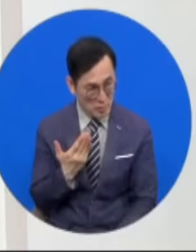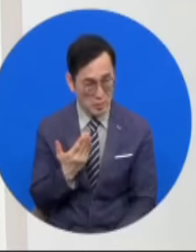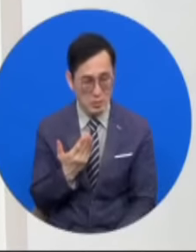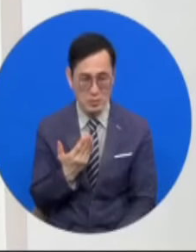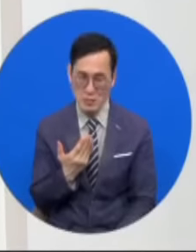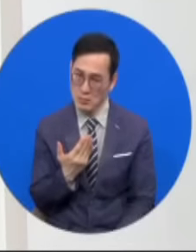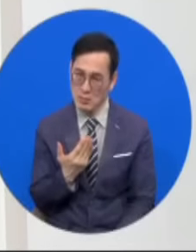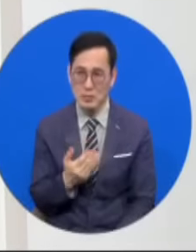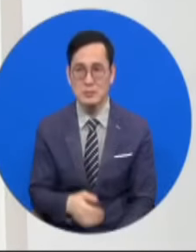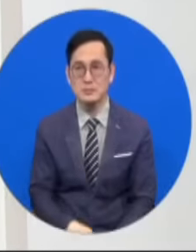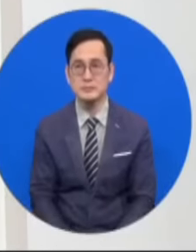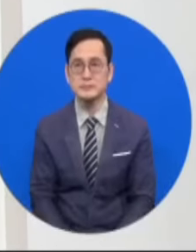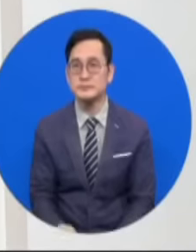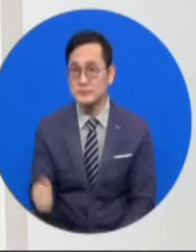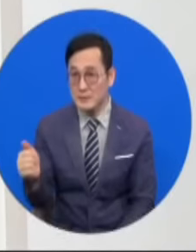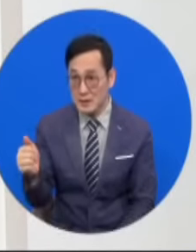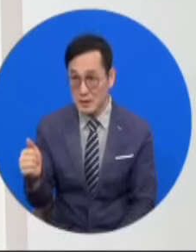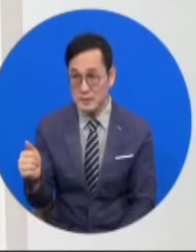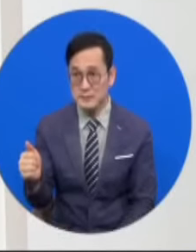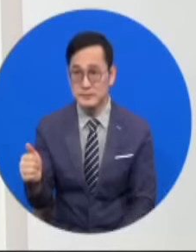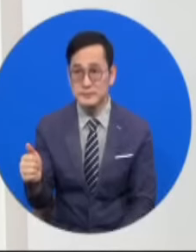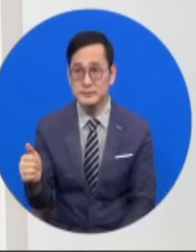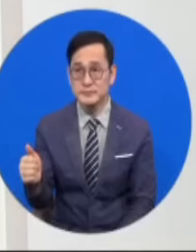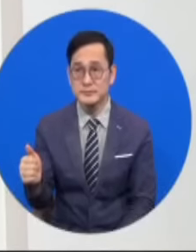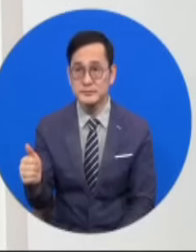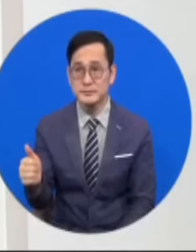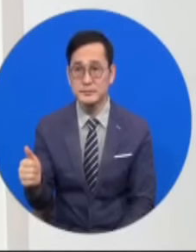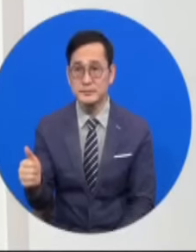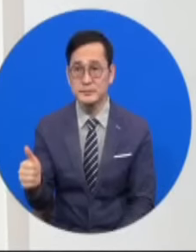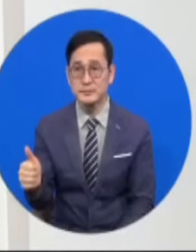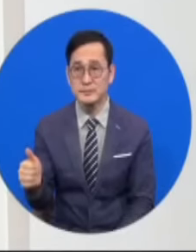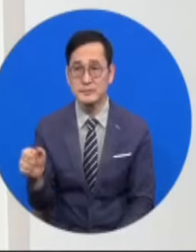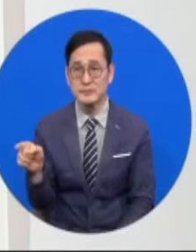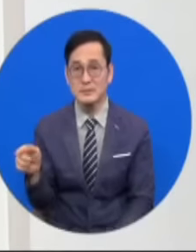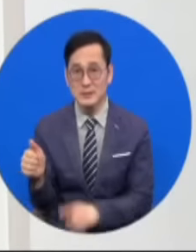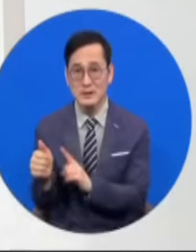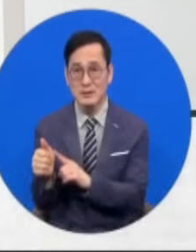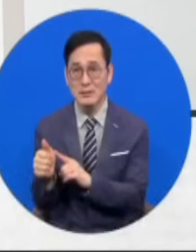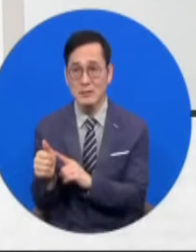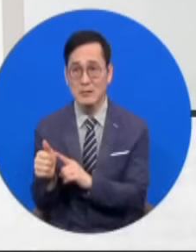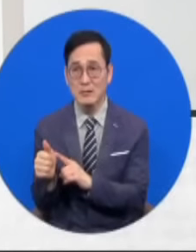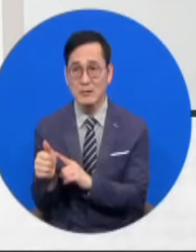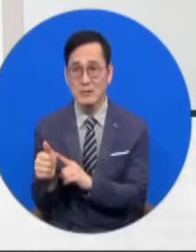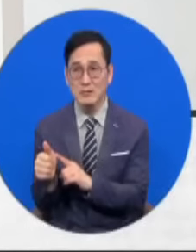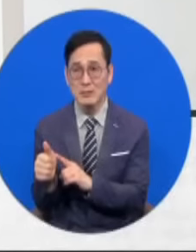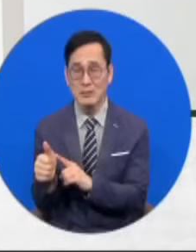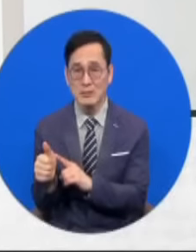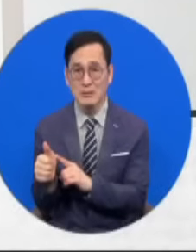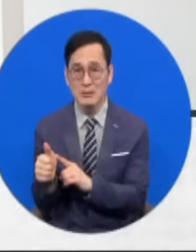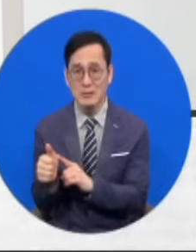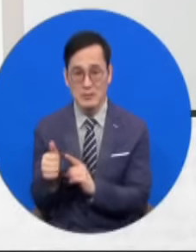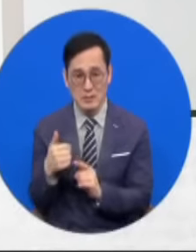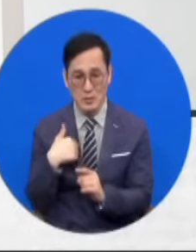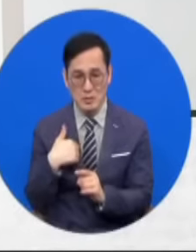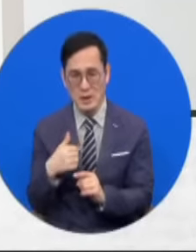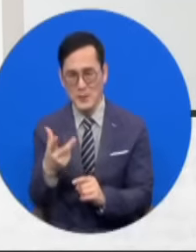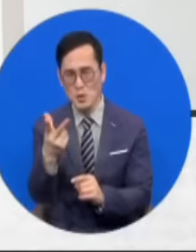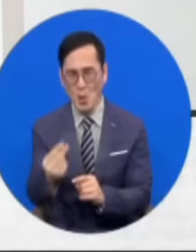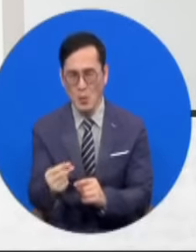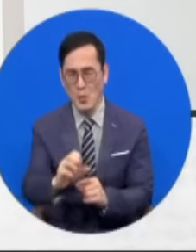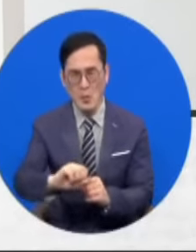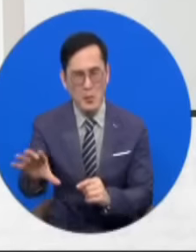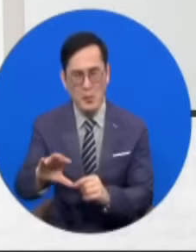검사가 본인이 이사 사건이 없었다는게 아니라 본인이 당사자가 아니라는 것 그럼 사건이 있긴 있었다는 거잖아요 그거 자체가 좀